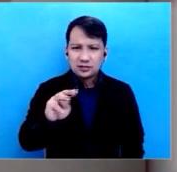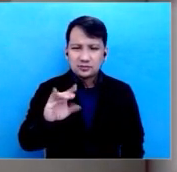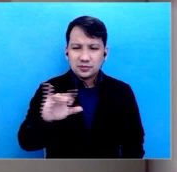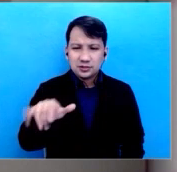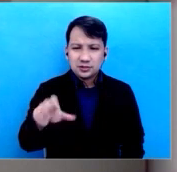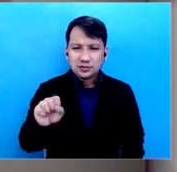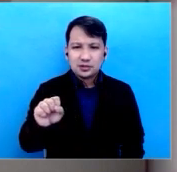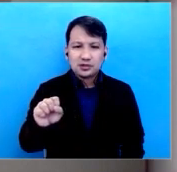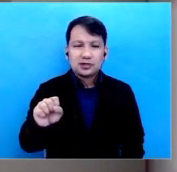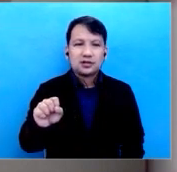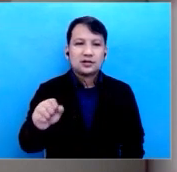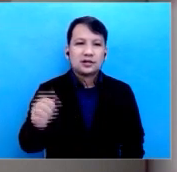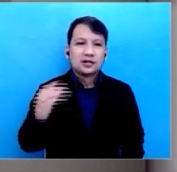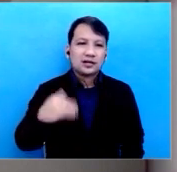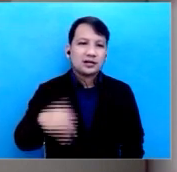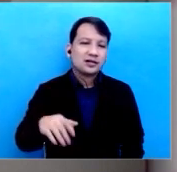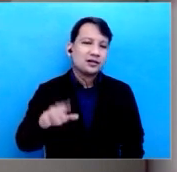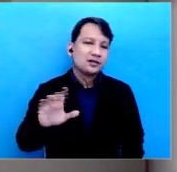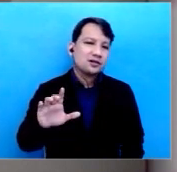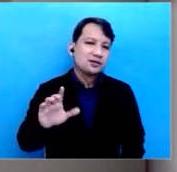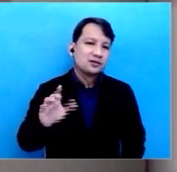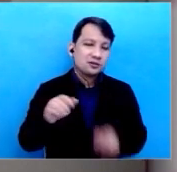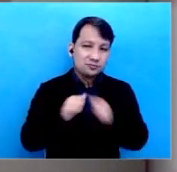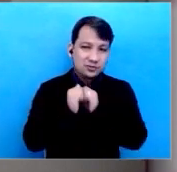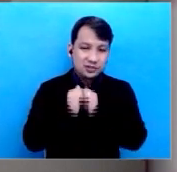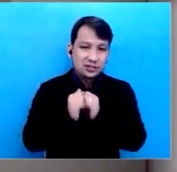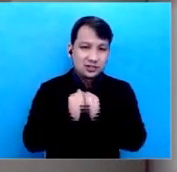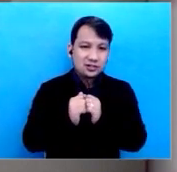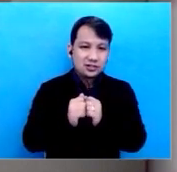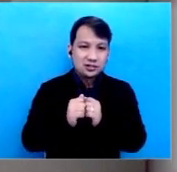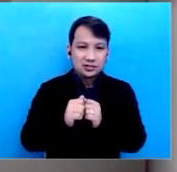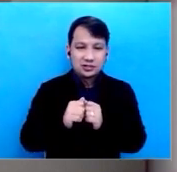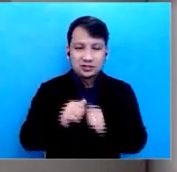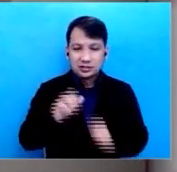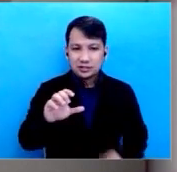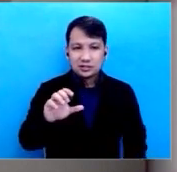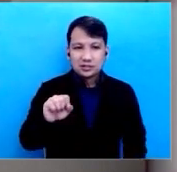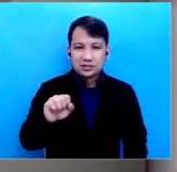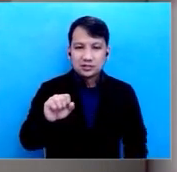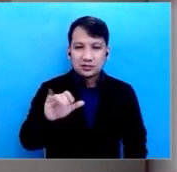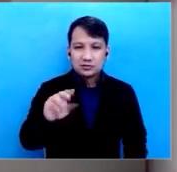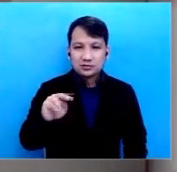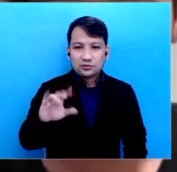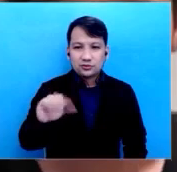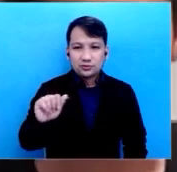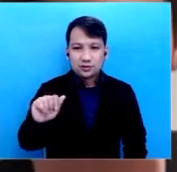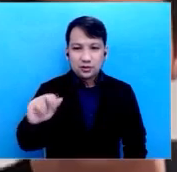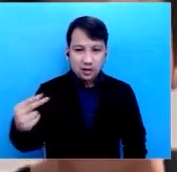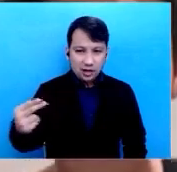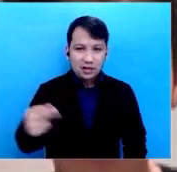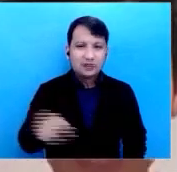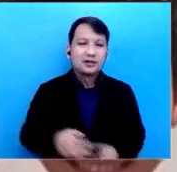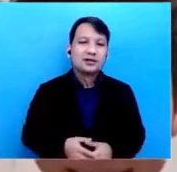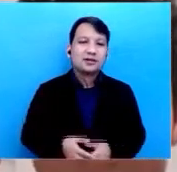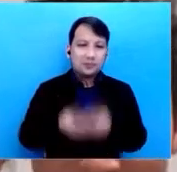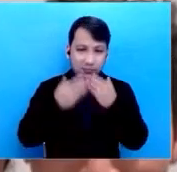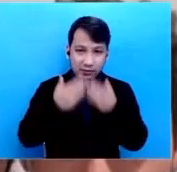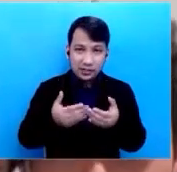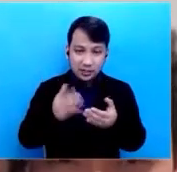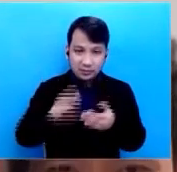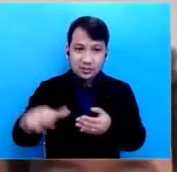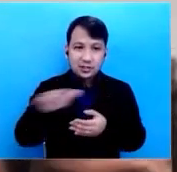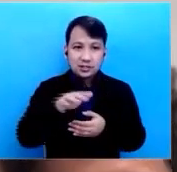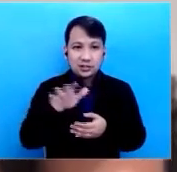Over Flowers at ang co-star ni Yun Bin sa Secret Garden na si Song Yun Ah. Thankful naman sina Yun Bin